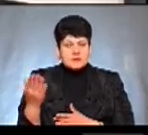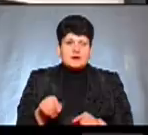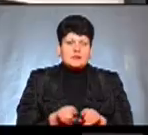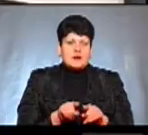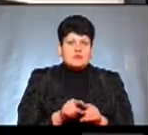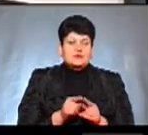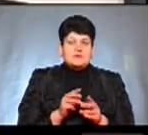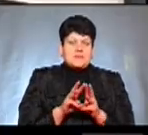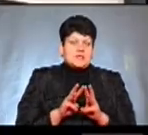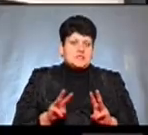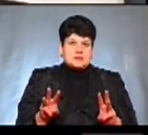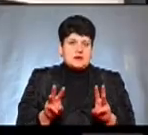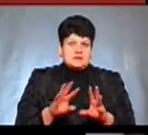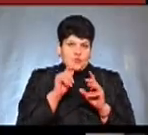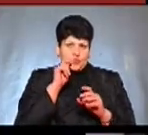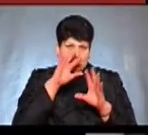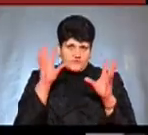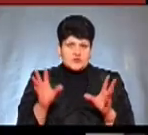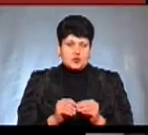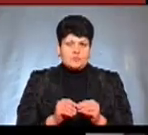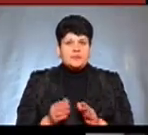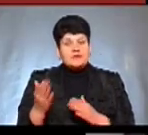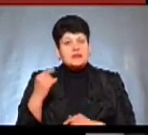Міністерства інфраструктури і уряду в цілому. Давайте почуємо, що каже